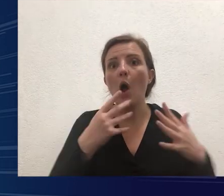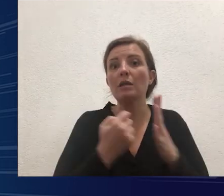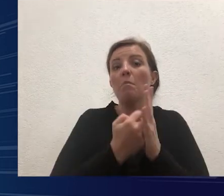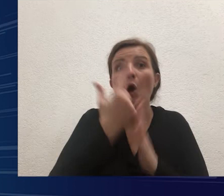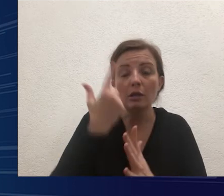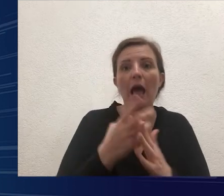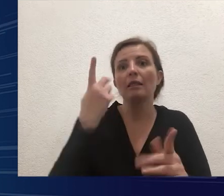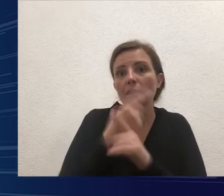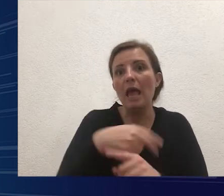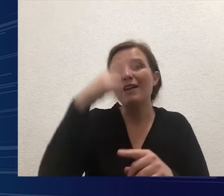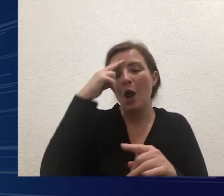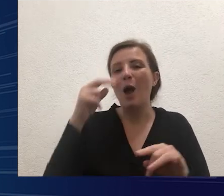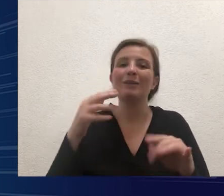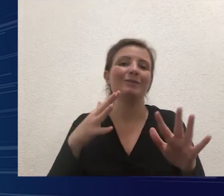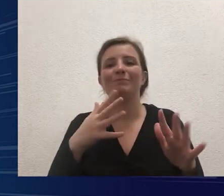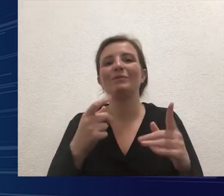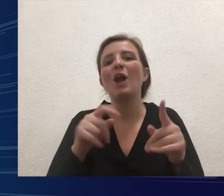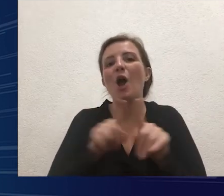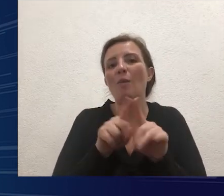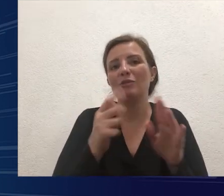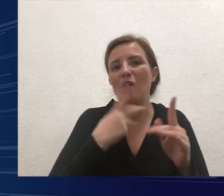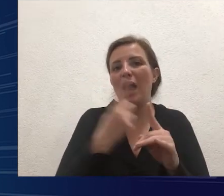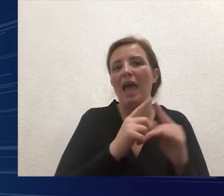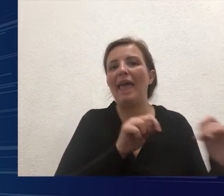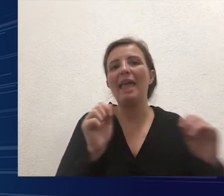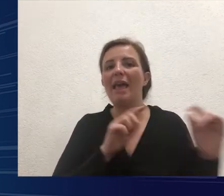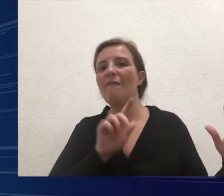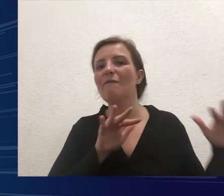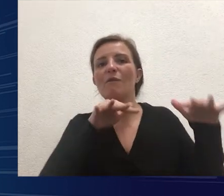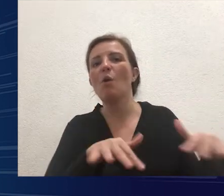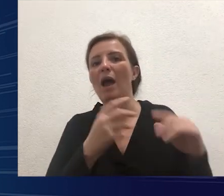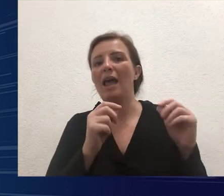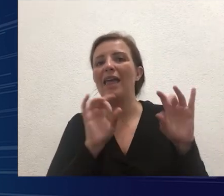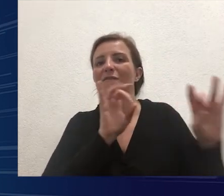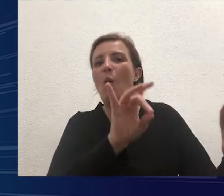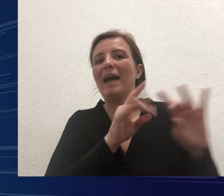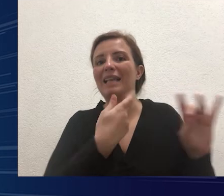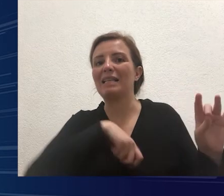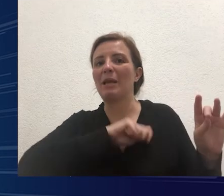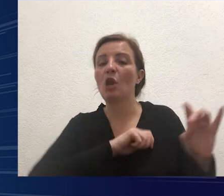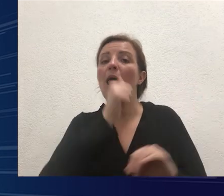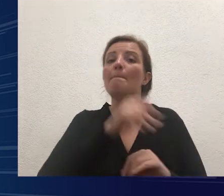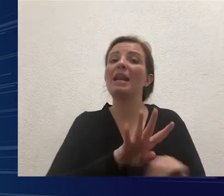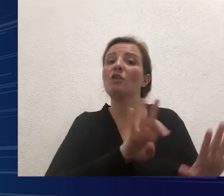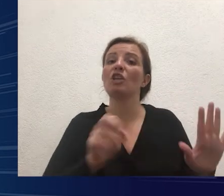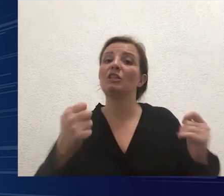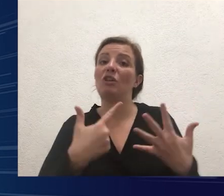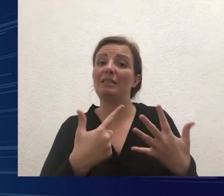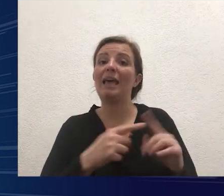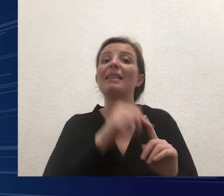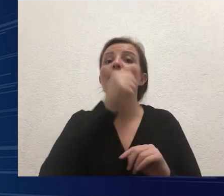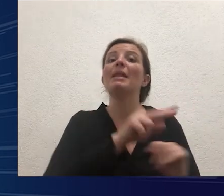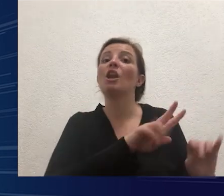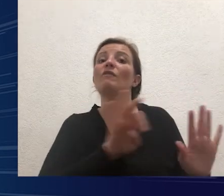prorompente innovativo come l'influenza spagnola è intervenuta tra il 1917 e